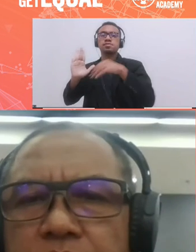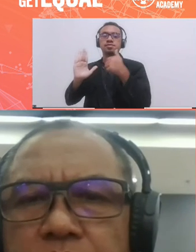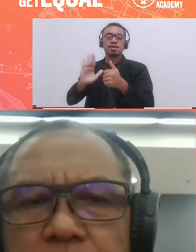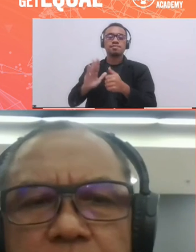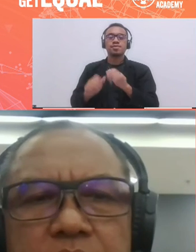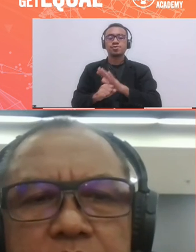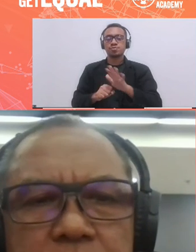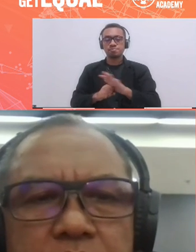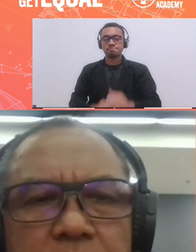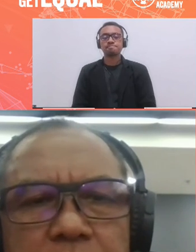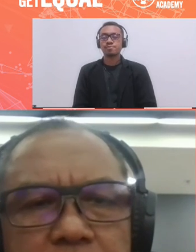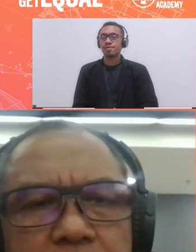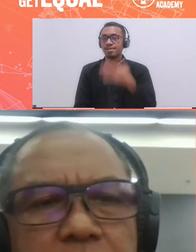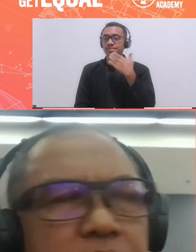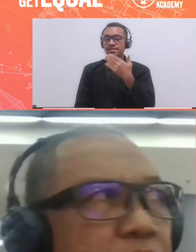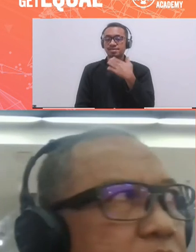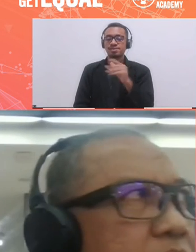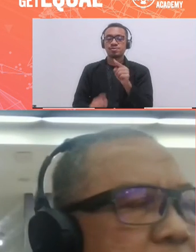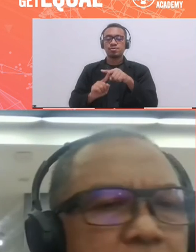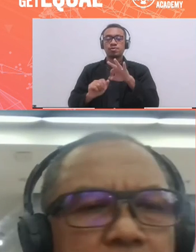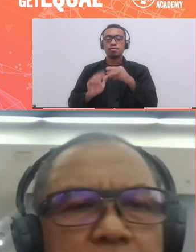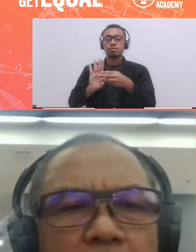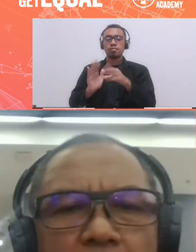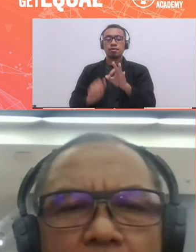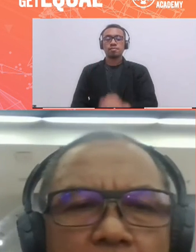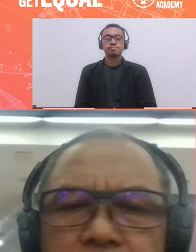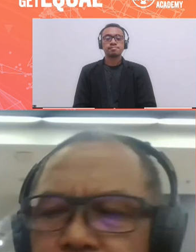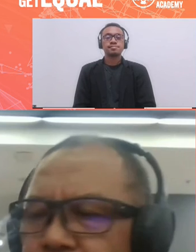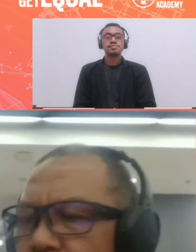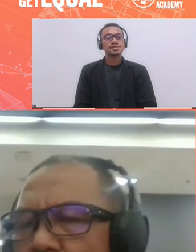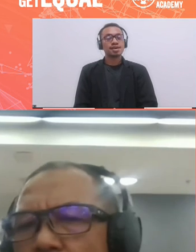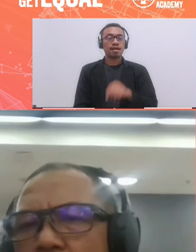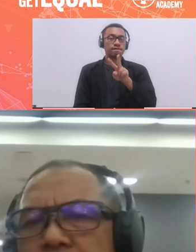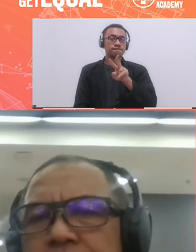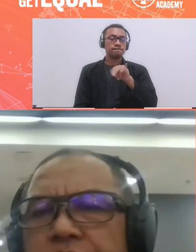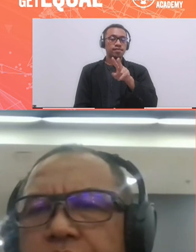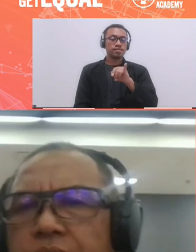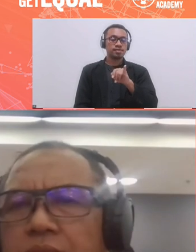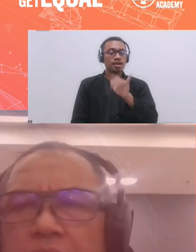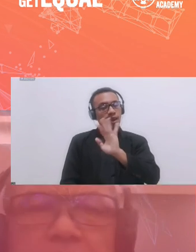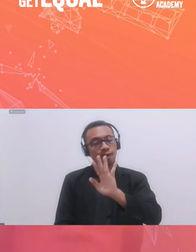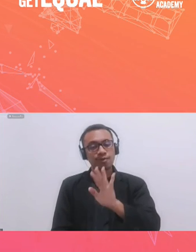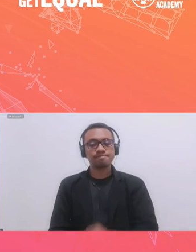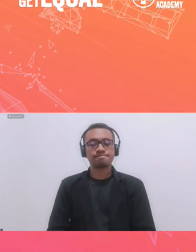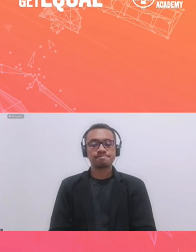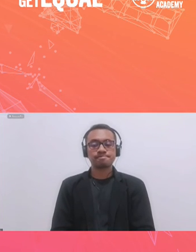terima kasih Pak Utomo untuk tanggapannya. Saya akan ke Kak Vivi. Halo, Kak Vivi.